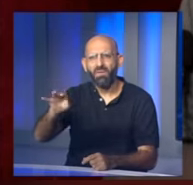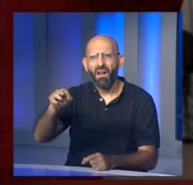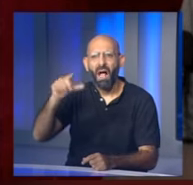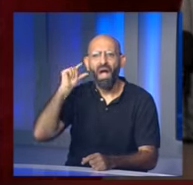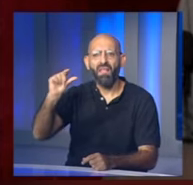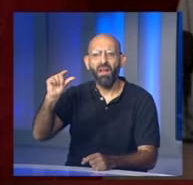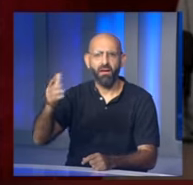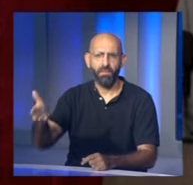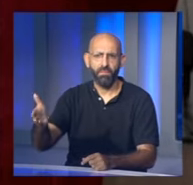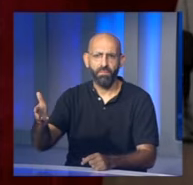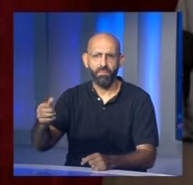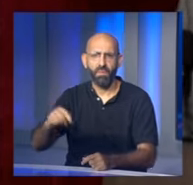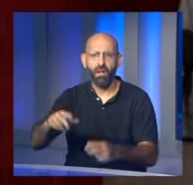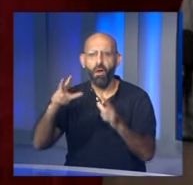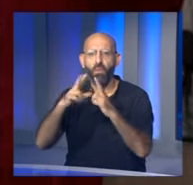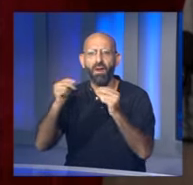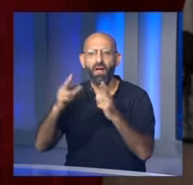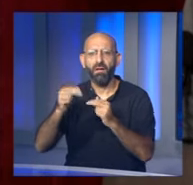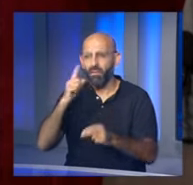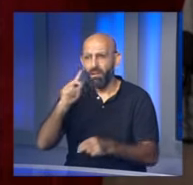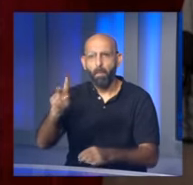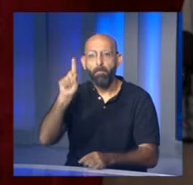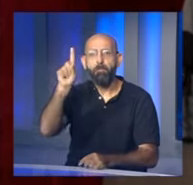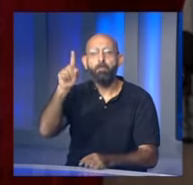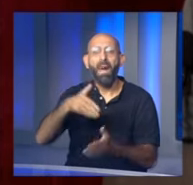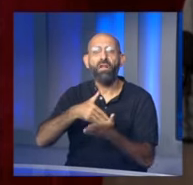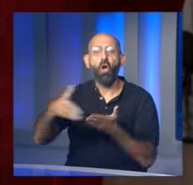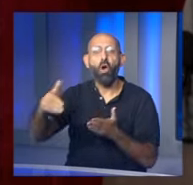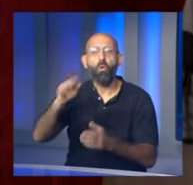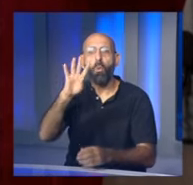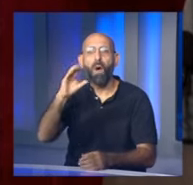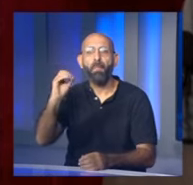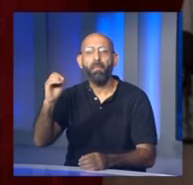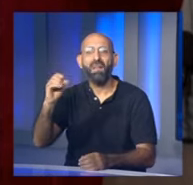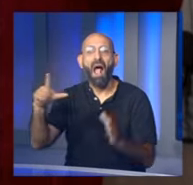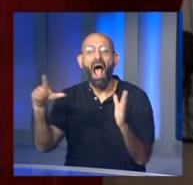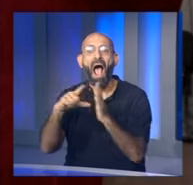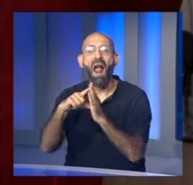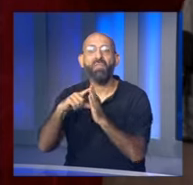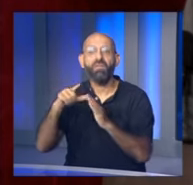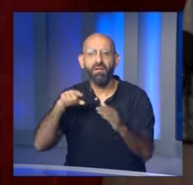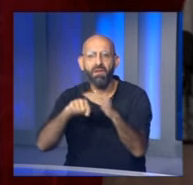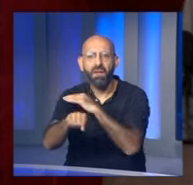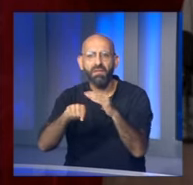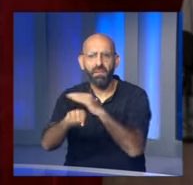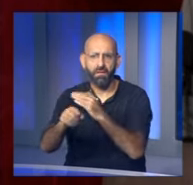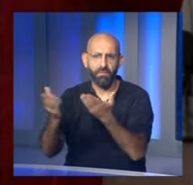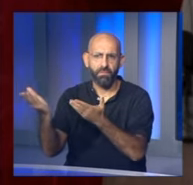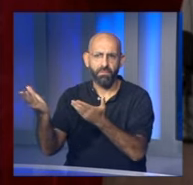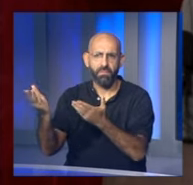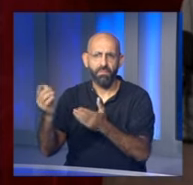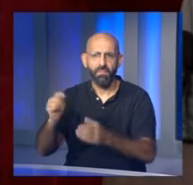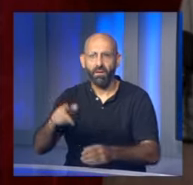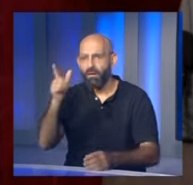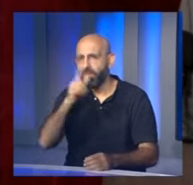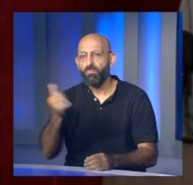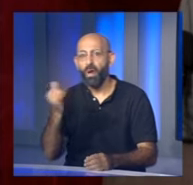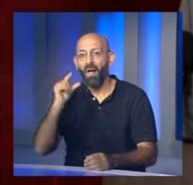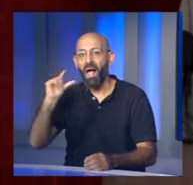الحرب مطرح ما وصلت اليوم مع مليون و400 الف نازح وصلت